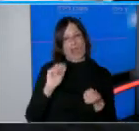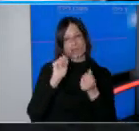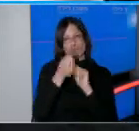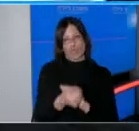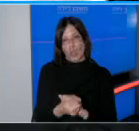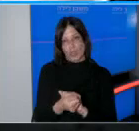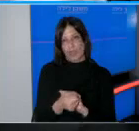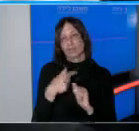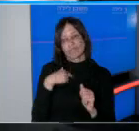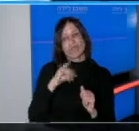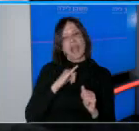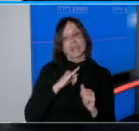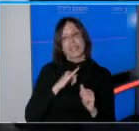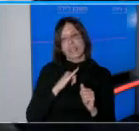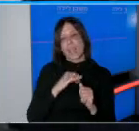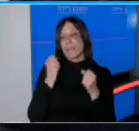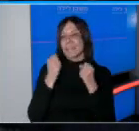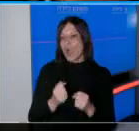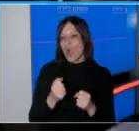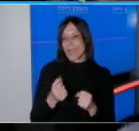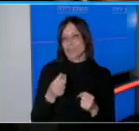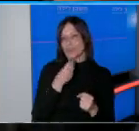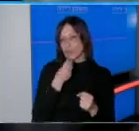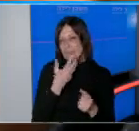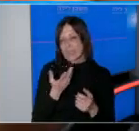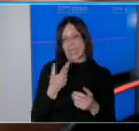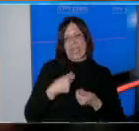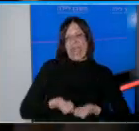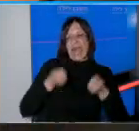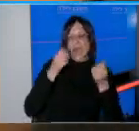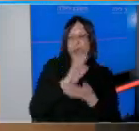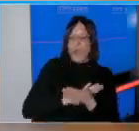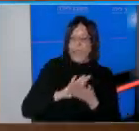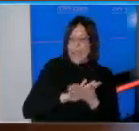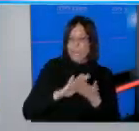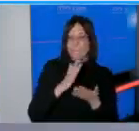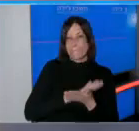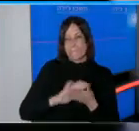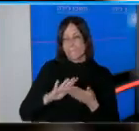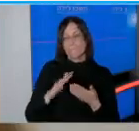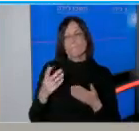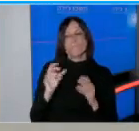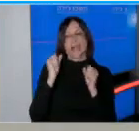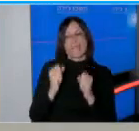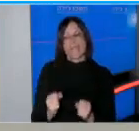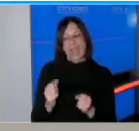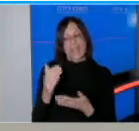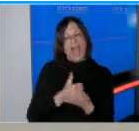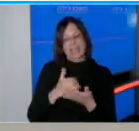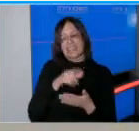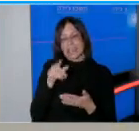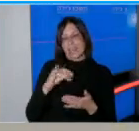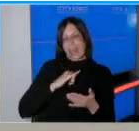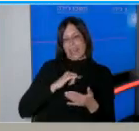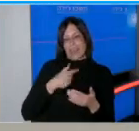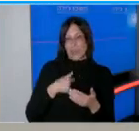אותי מעניין הביטחון התזונתי, מעניין אותי חינוך חינם, מעניין אותי הבטחת הכנסה מסודרת, זה מה שמעניין.